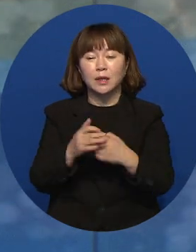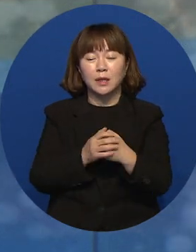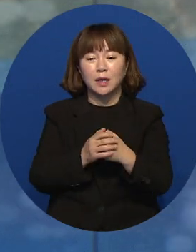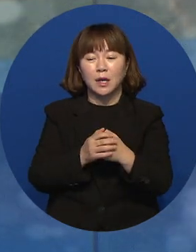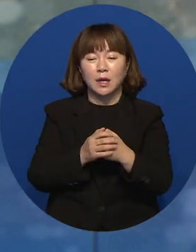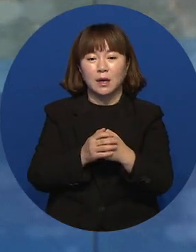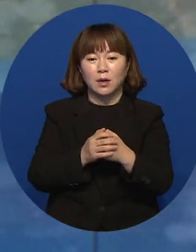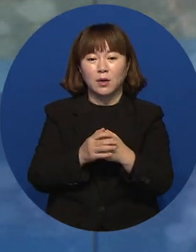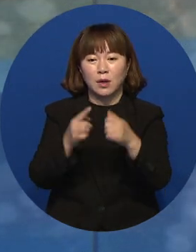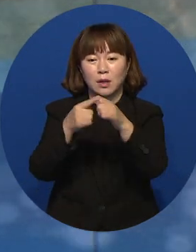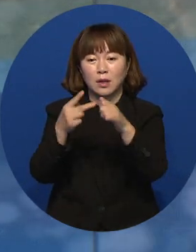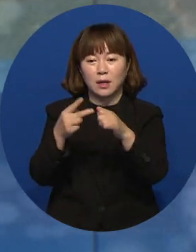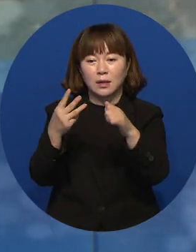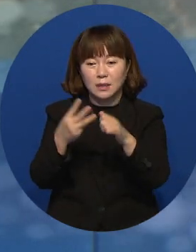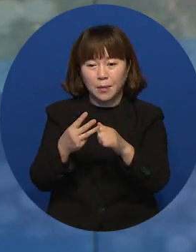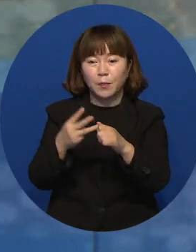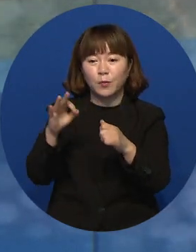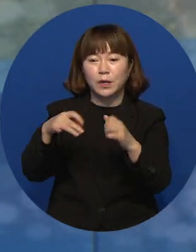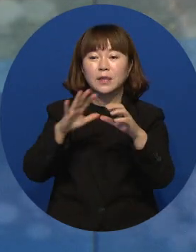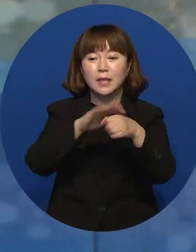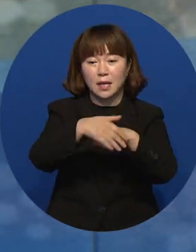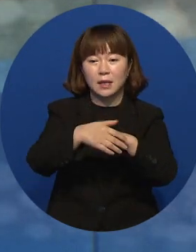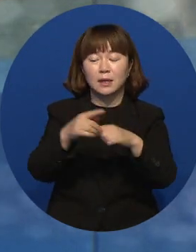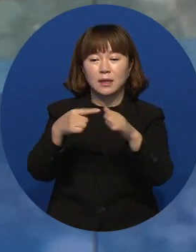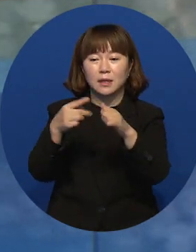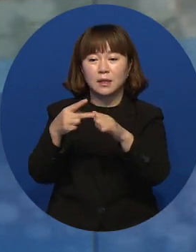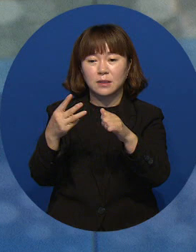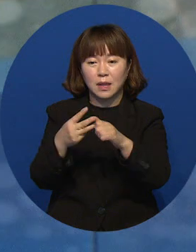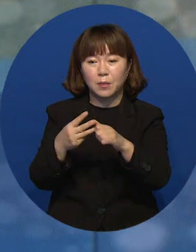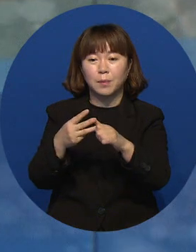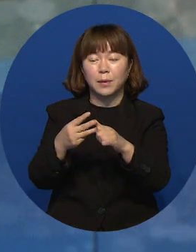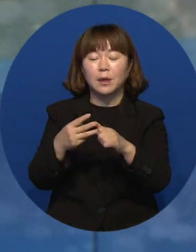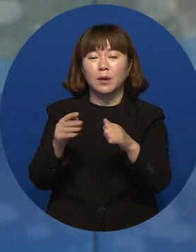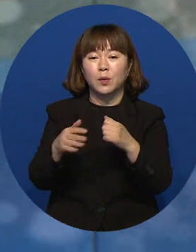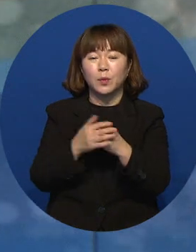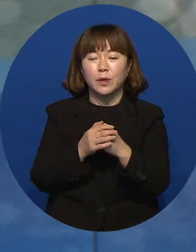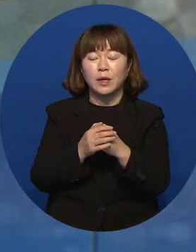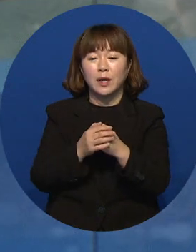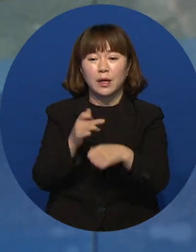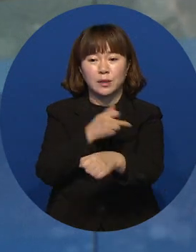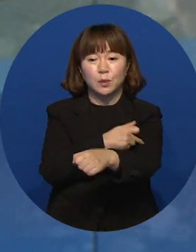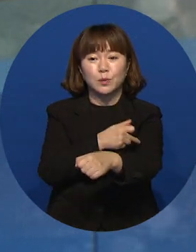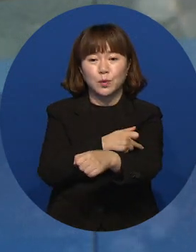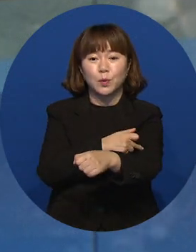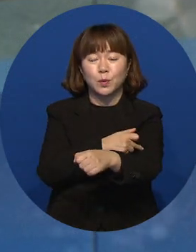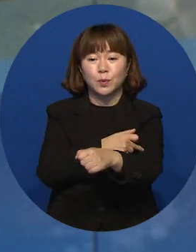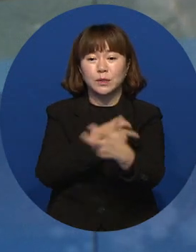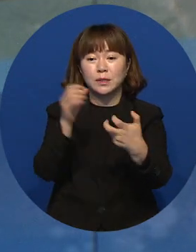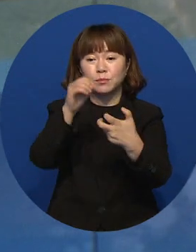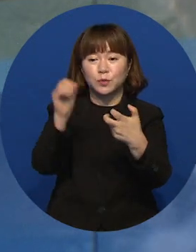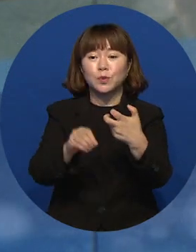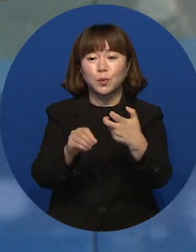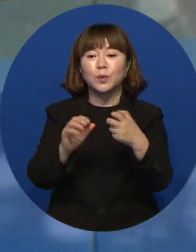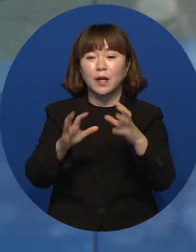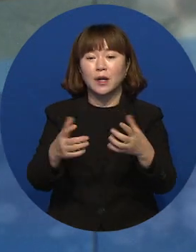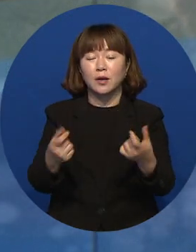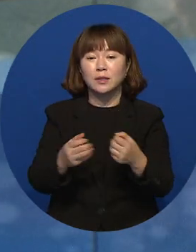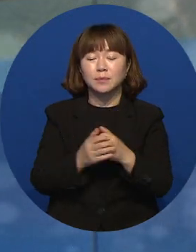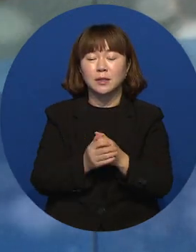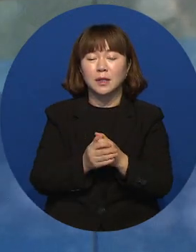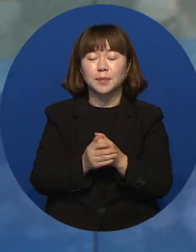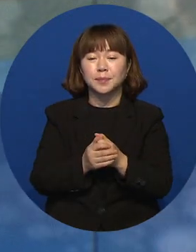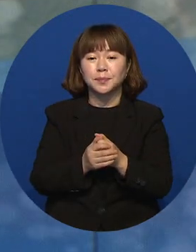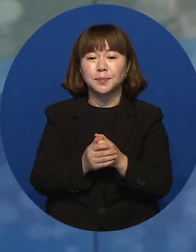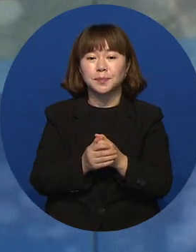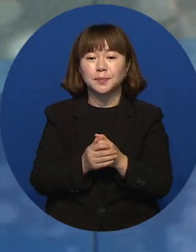정부로서도 이 생업에 종사하시는 분들의 이 신념과 고통을 감안할 때 더 이상 미룰 순 없었던 것 같습니다 그래 시점에 대해서